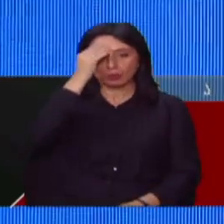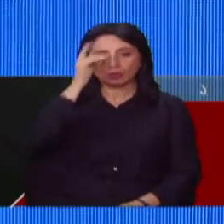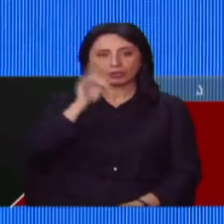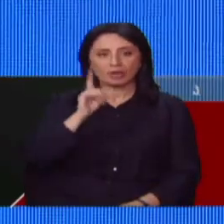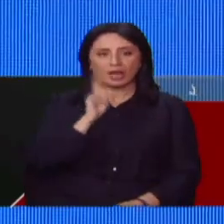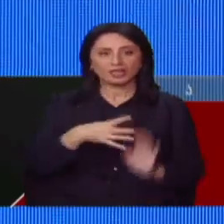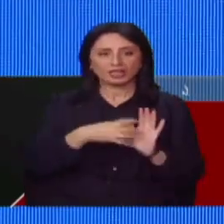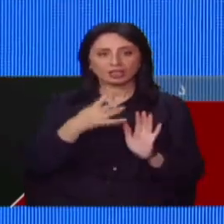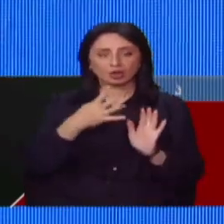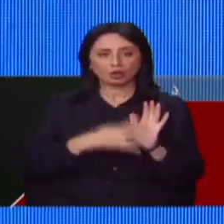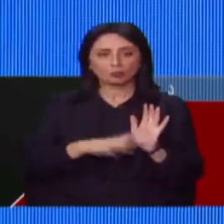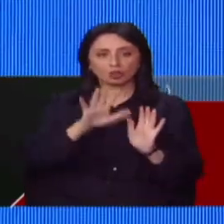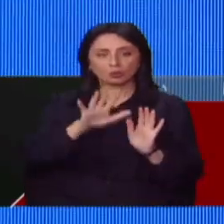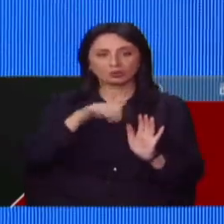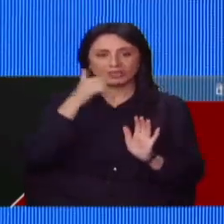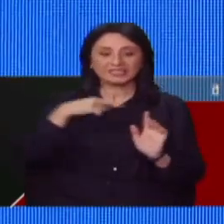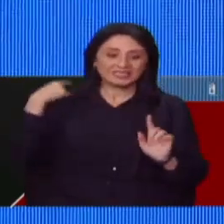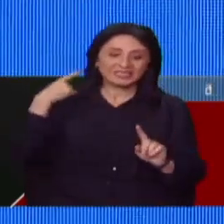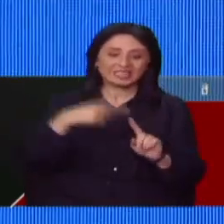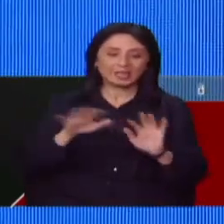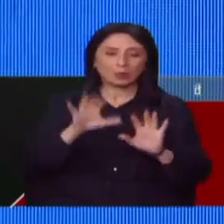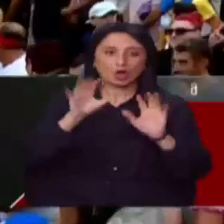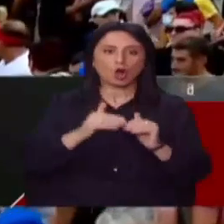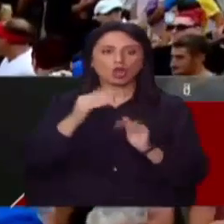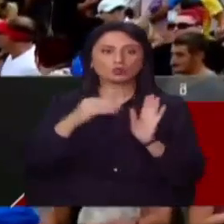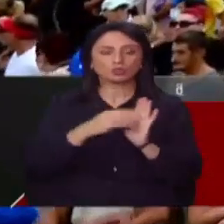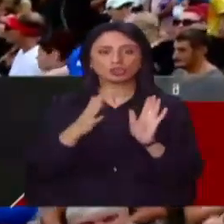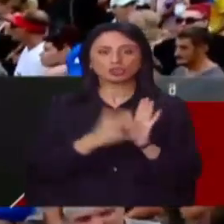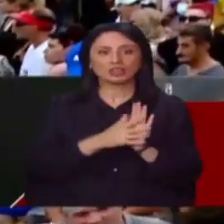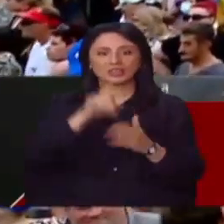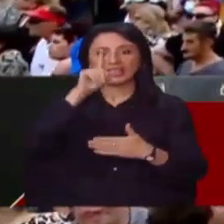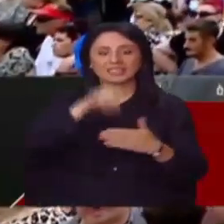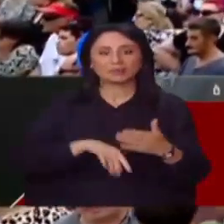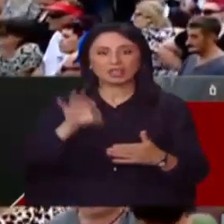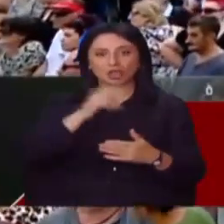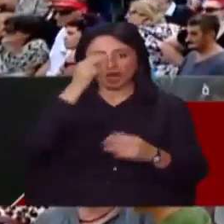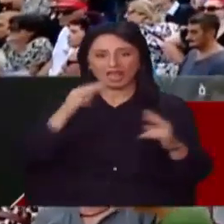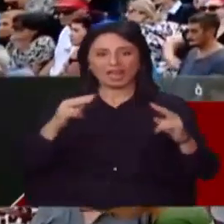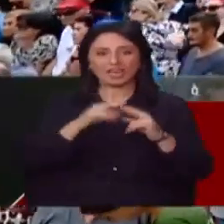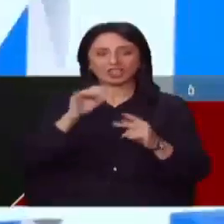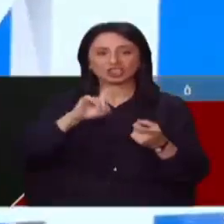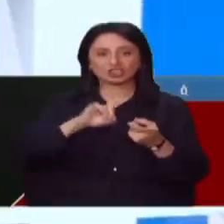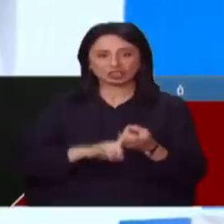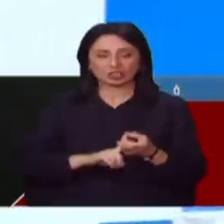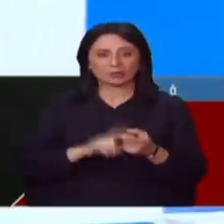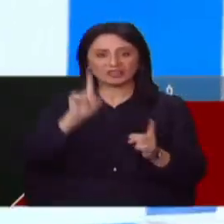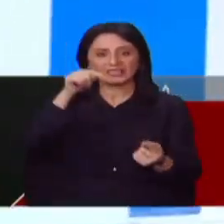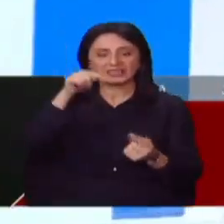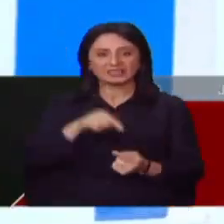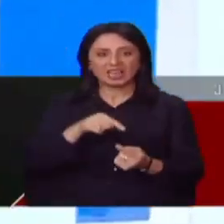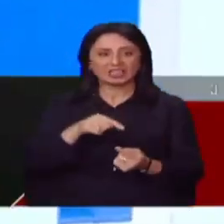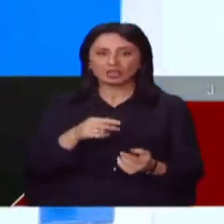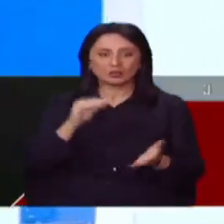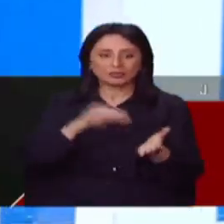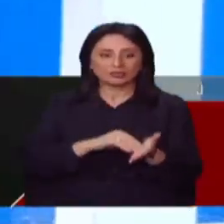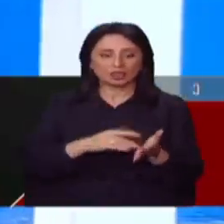რომ 1995 წლიდან მოქმედი კონსტიტუციური ჩანაწერი რელიგიისა და ეკლესიის შესახებ სათანადოდ